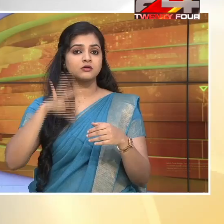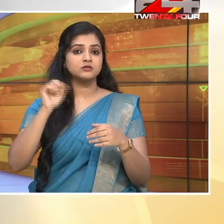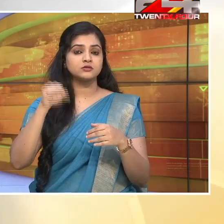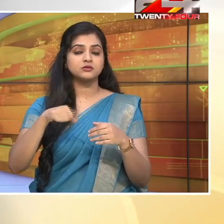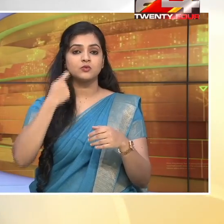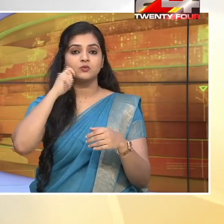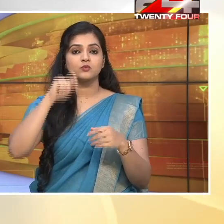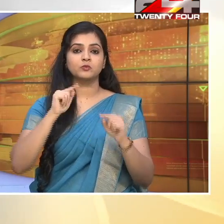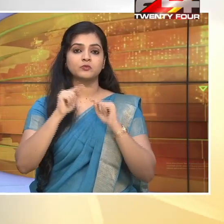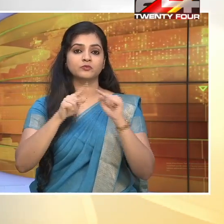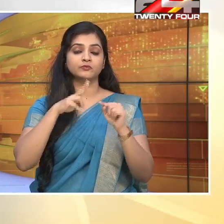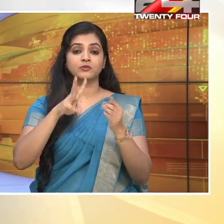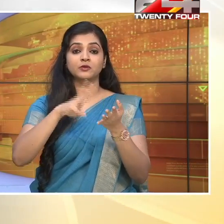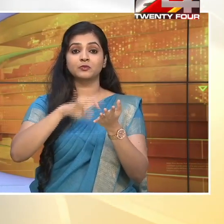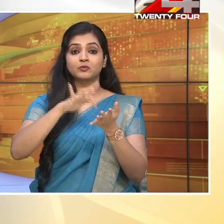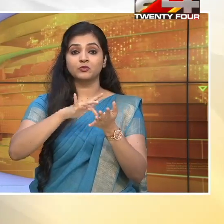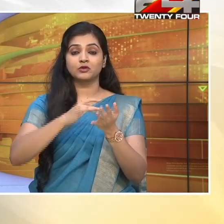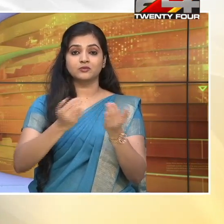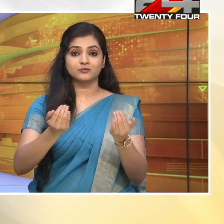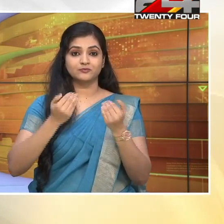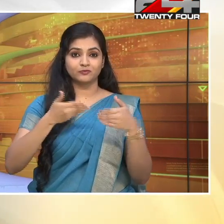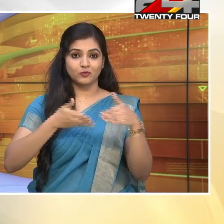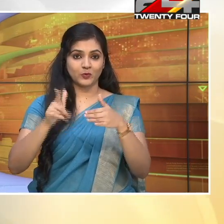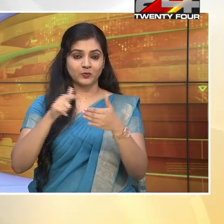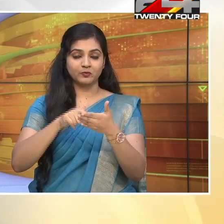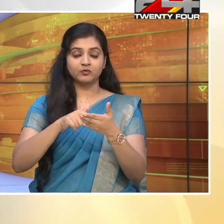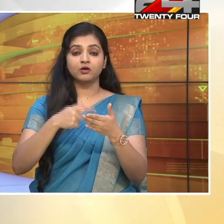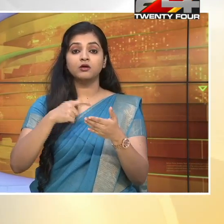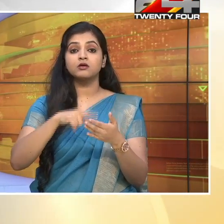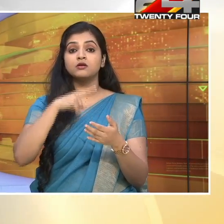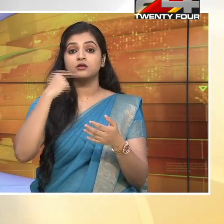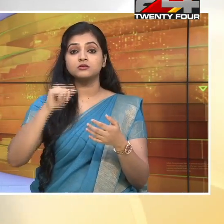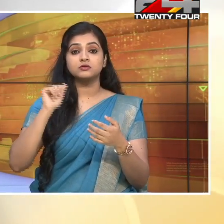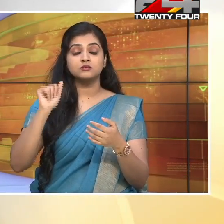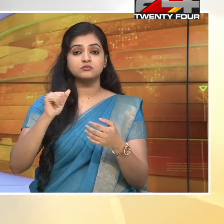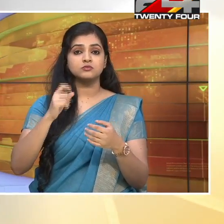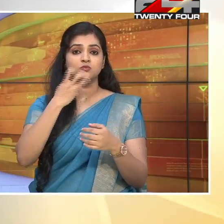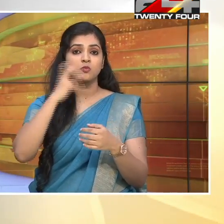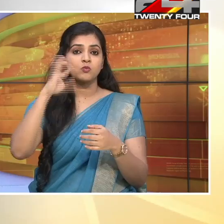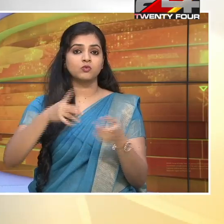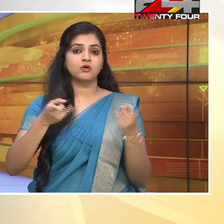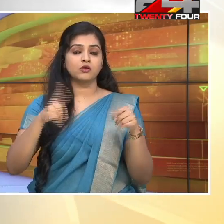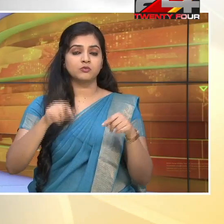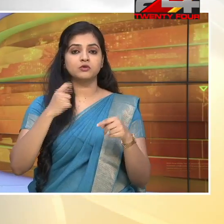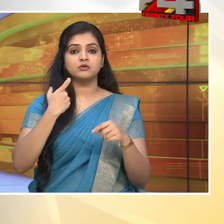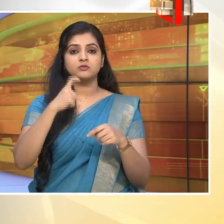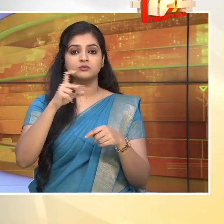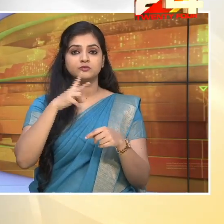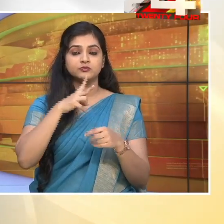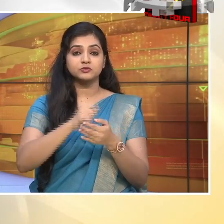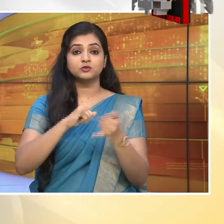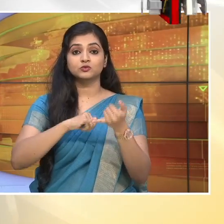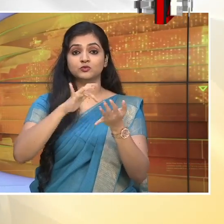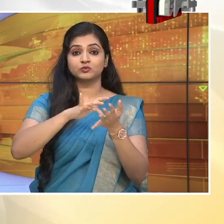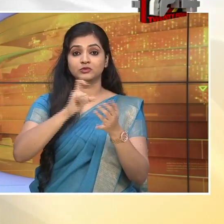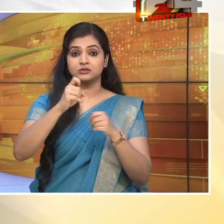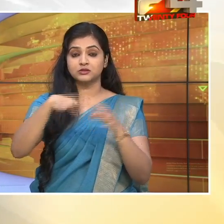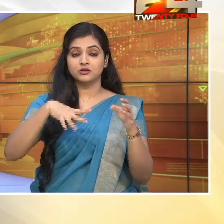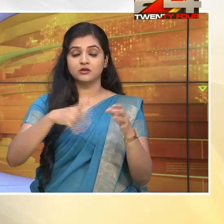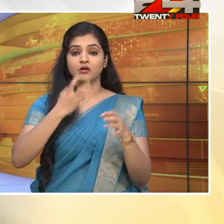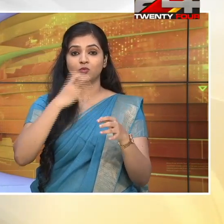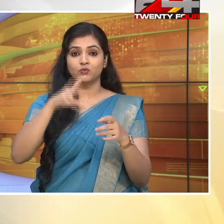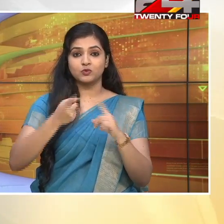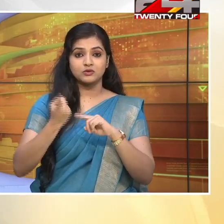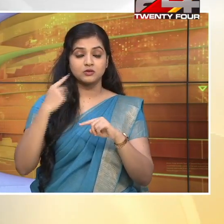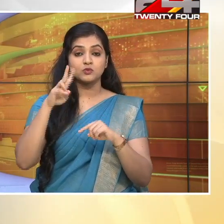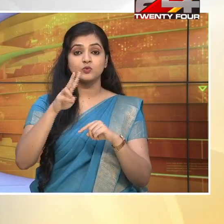യുക്രൈൻ ആരോപിച്ചു. മരിയോപോളിലെ സുരക്ഷിത പാതയിൽ റഷ്യ ഷെല്ലാക്രമണം നടത്തിയെന്നാണ് ആരോപണം. സുമി സിറ്റിയിൽ ഇന്നലെ ഉണ്ടായ ഷെല്ലാക്രമണത്തിൽ